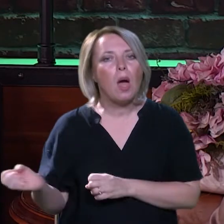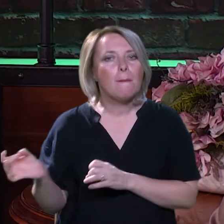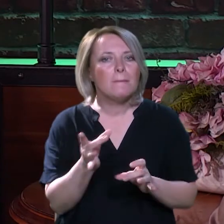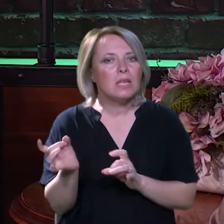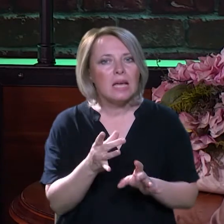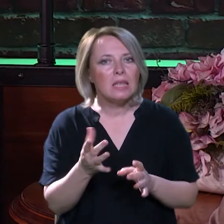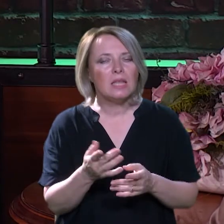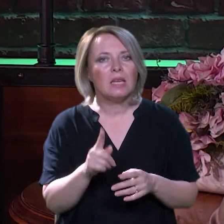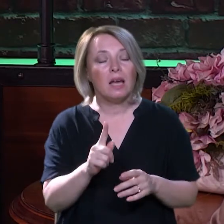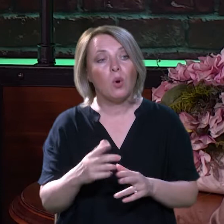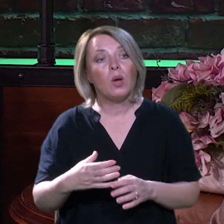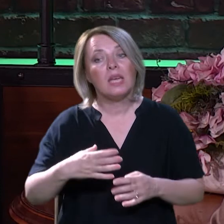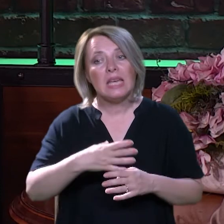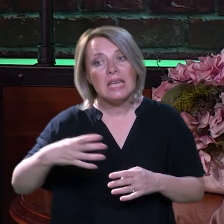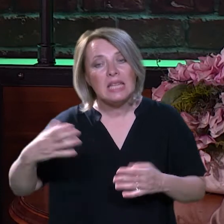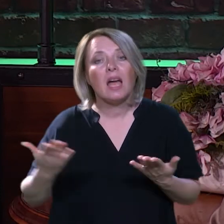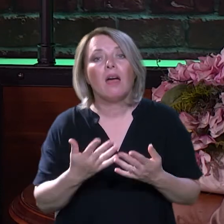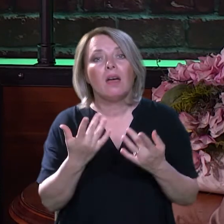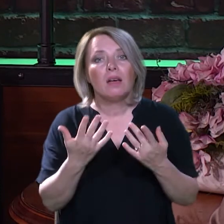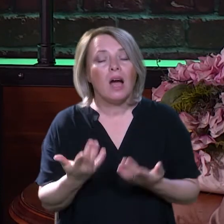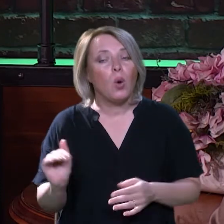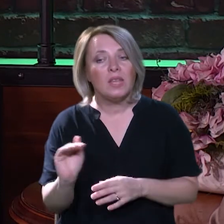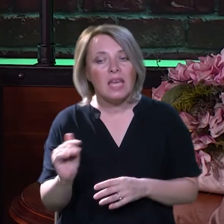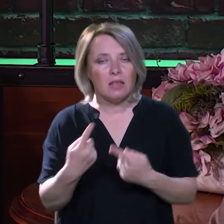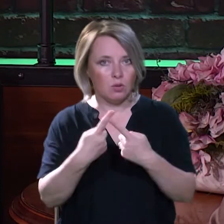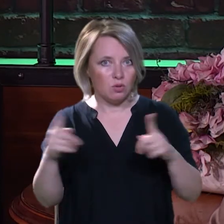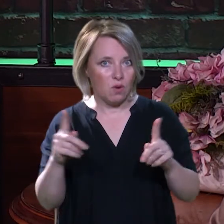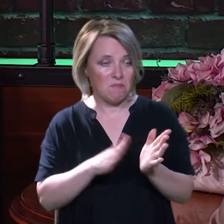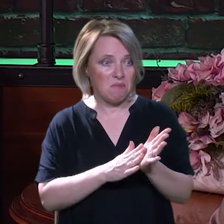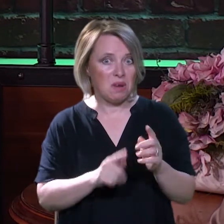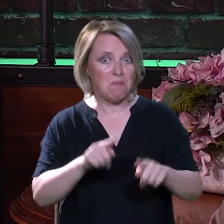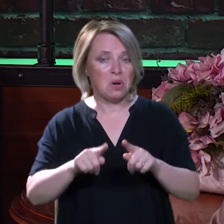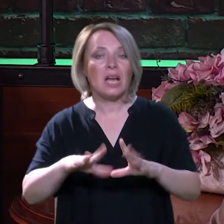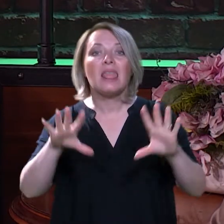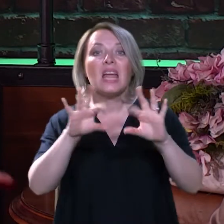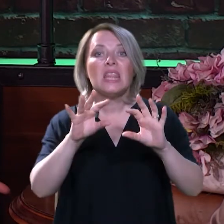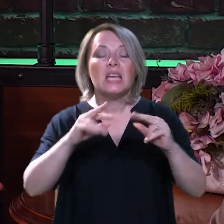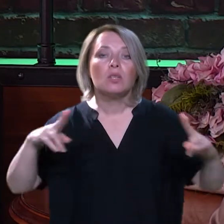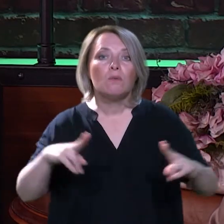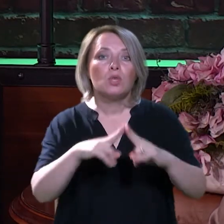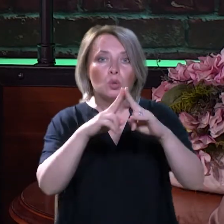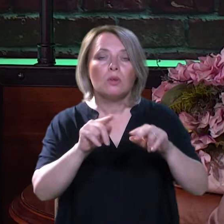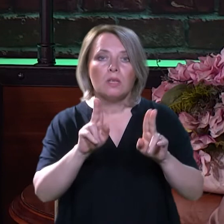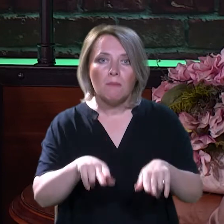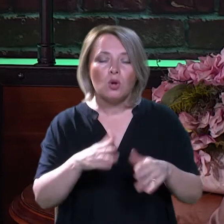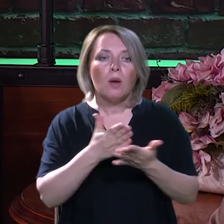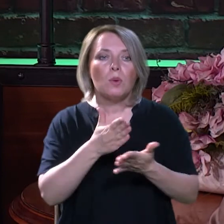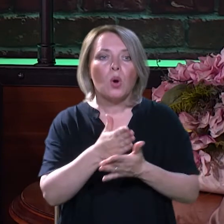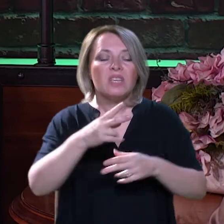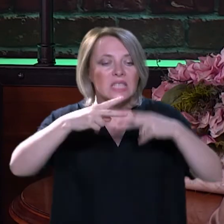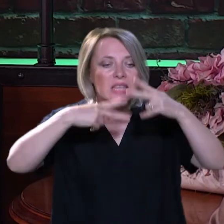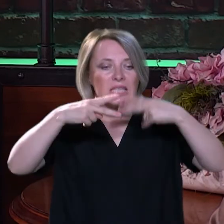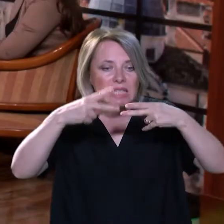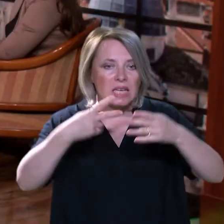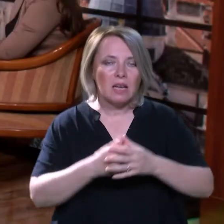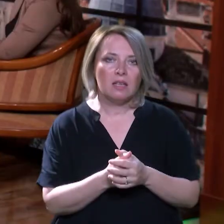svojim tempom ide koliko se dijete može opustiti i osloboditi da bismo možda na 10. susretu mogli provesti testiranje.